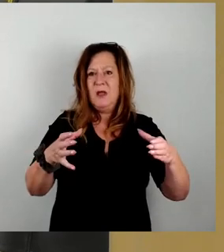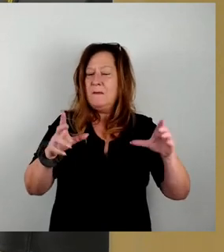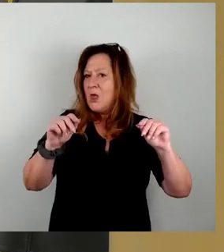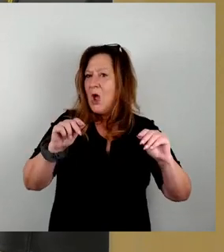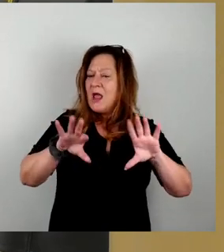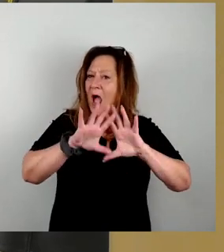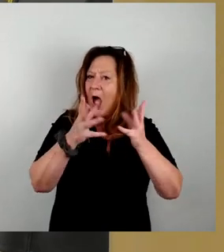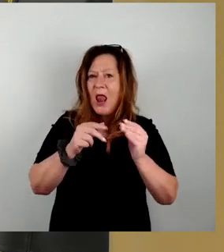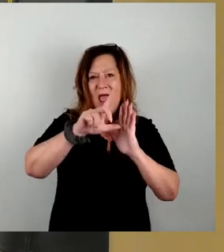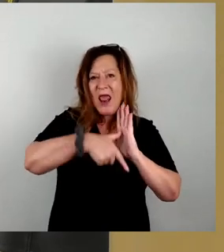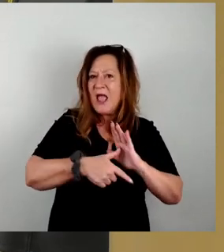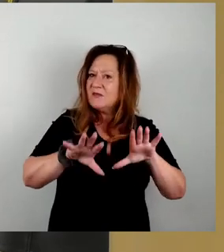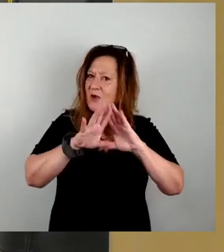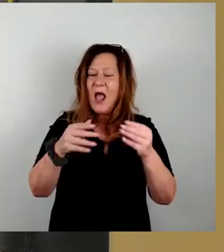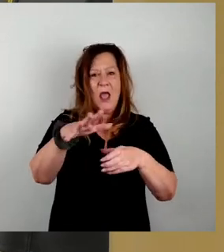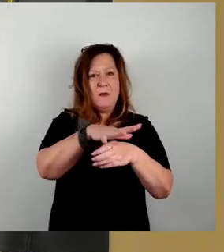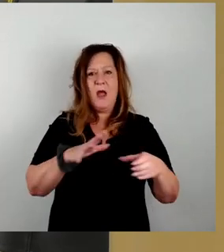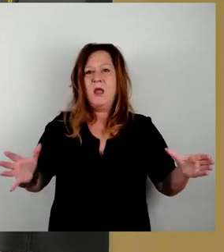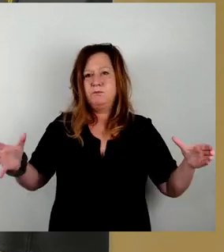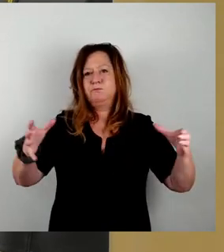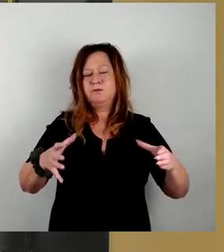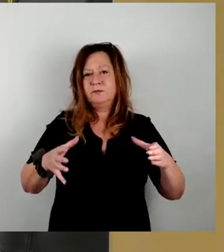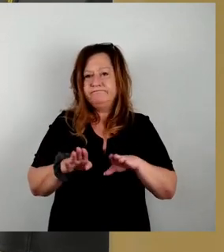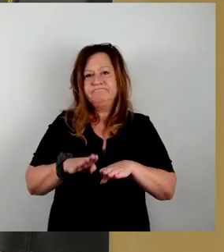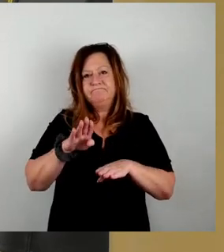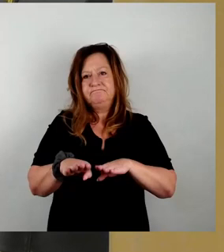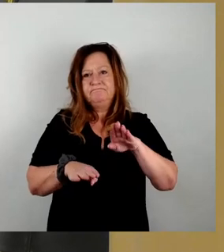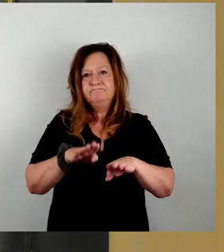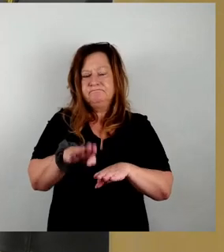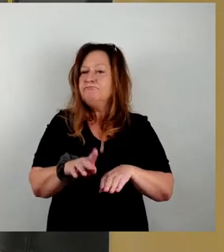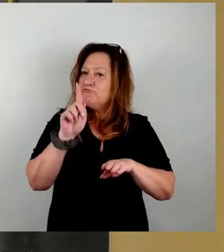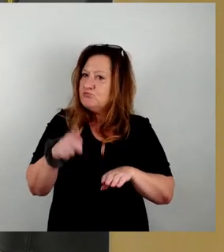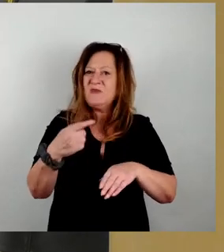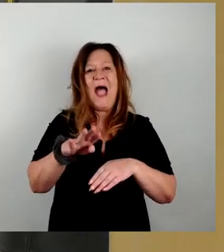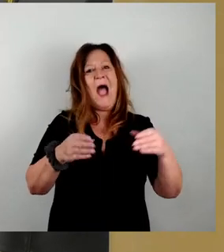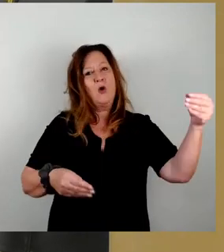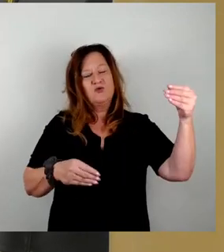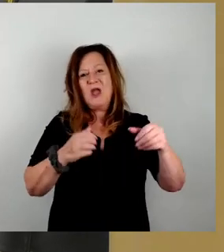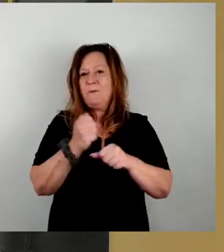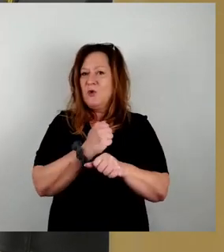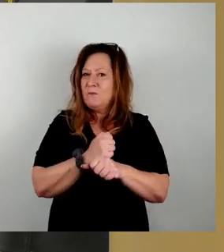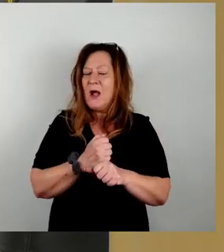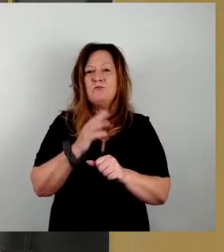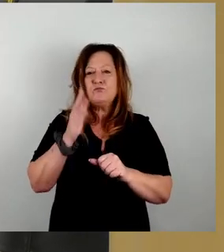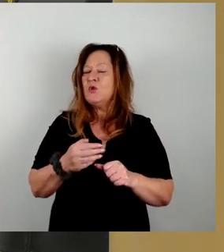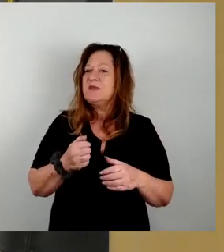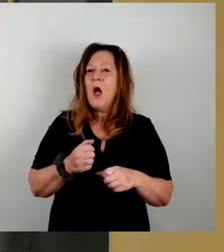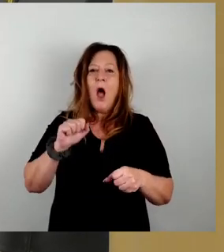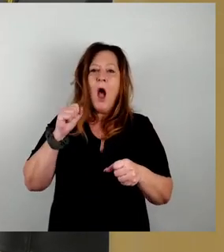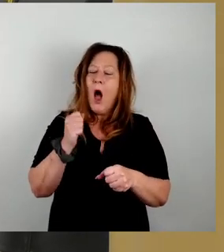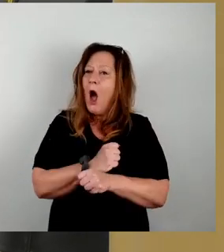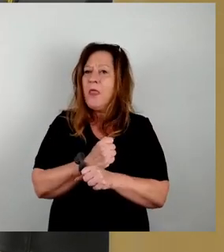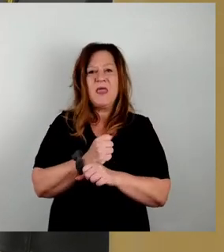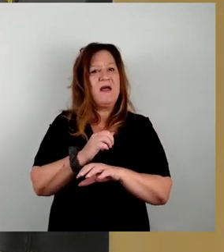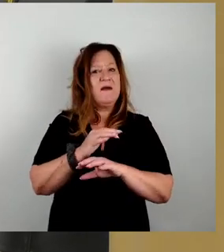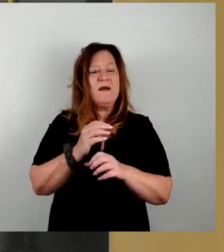Bereiche umfasst. Und das Ganze geht Schritt für Schritt. Das muss ausgeschrieben werden, da muss Software beschafft werden, da muss Hardware beschafft werden. Braucht leider